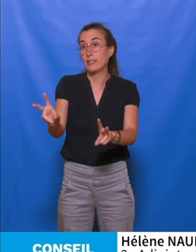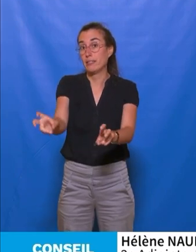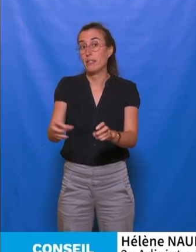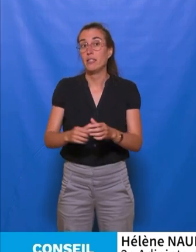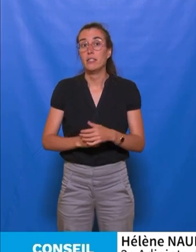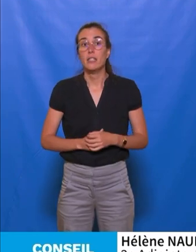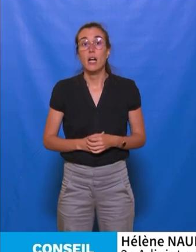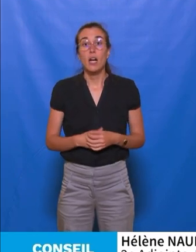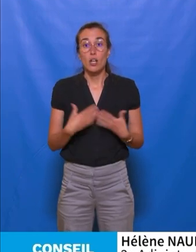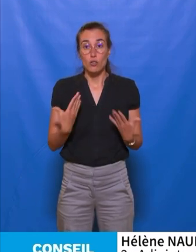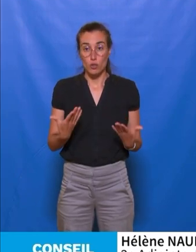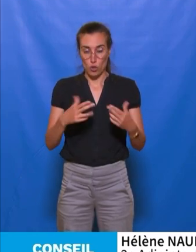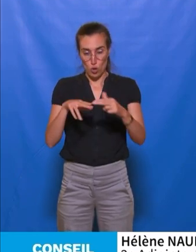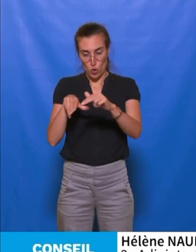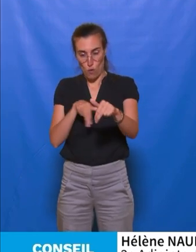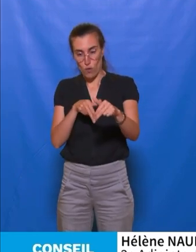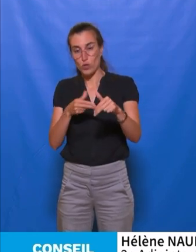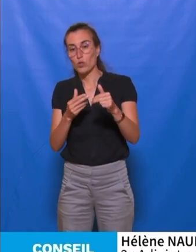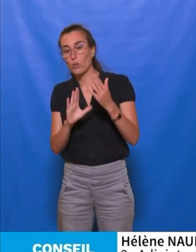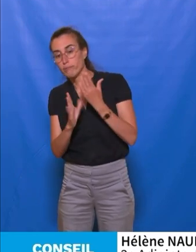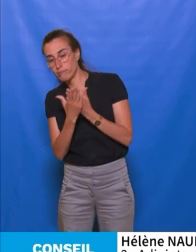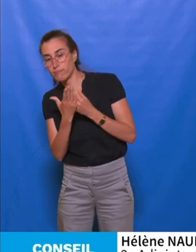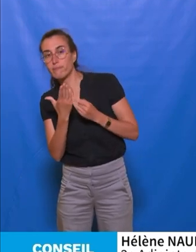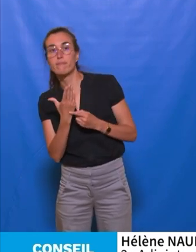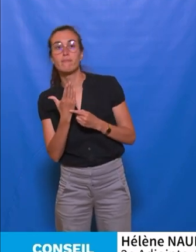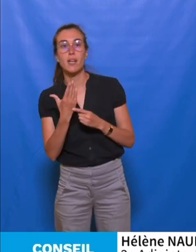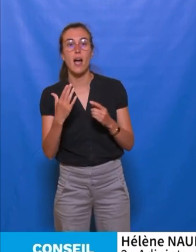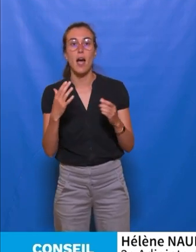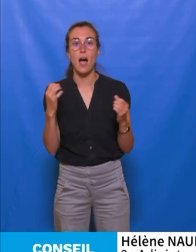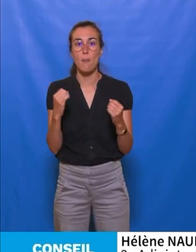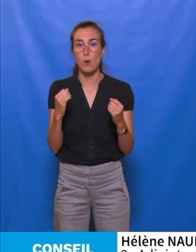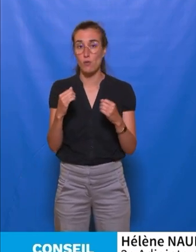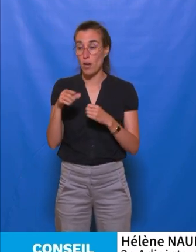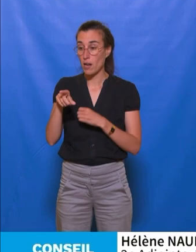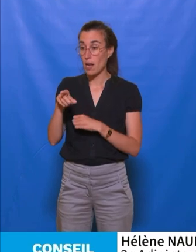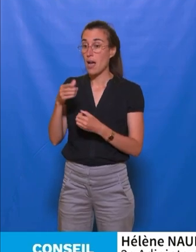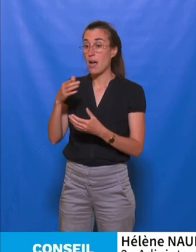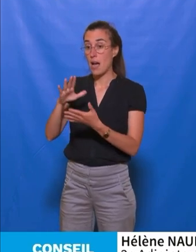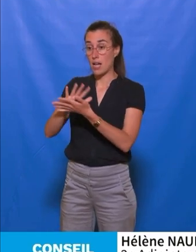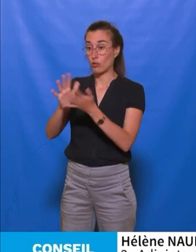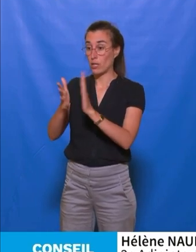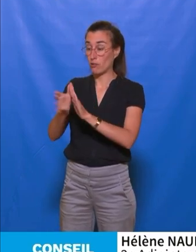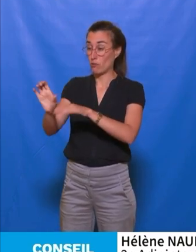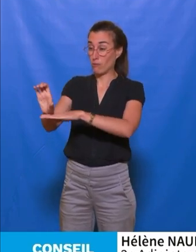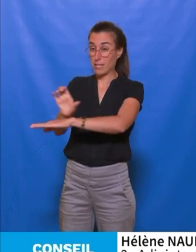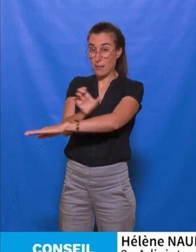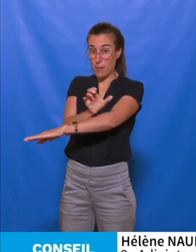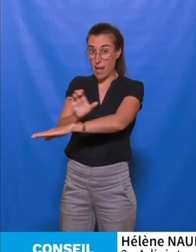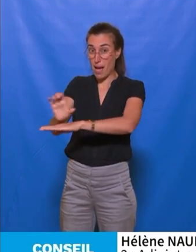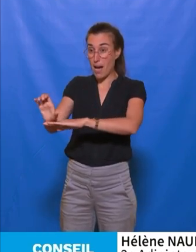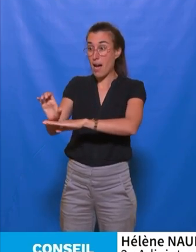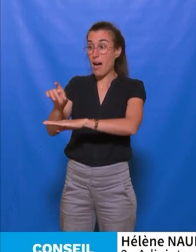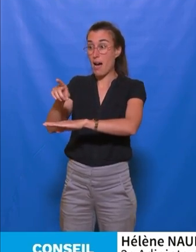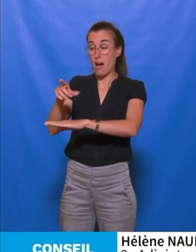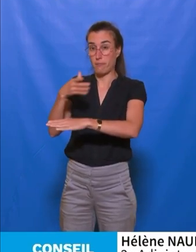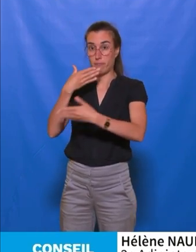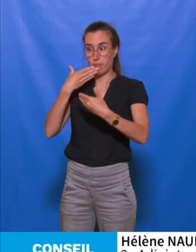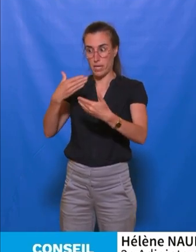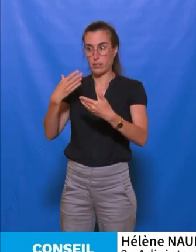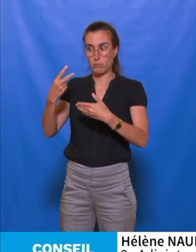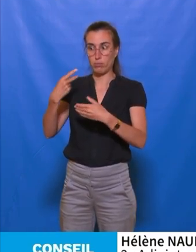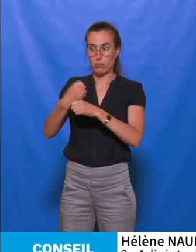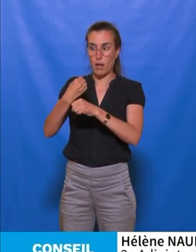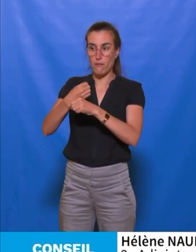est associée. Et je tiens ici à souligner le grand travail qu'a réalisé l'association CMEA pour le déploiement de cette crèche